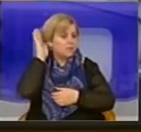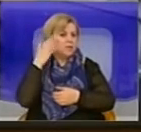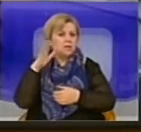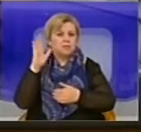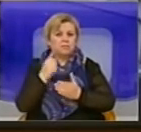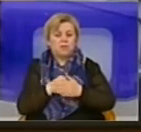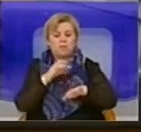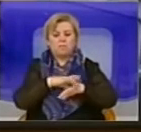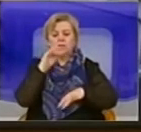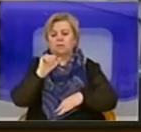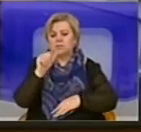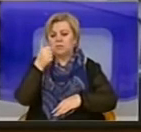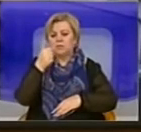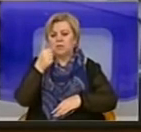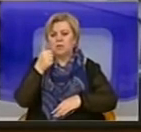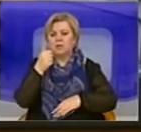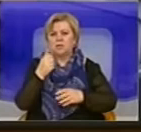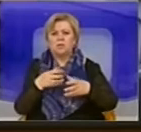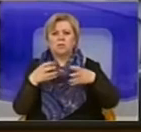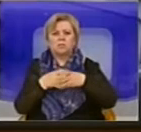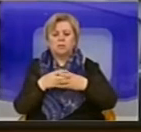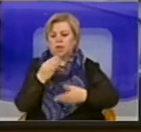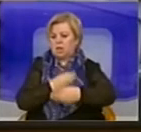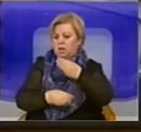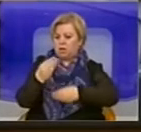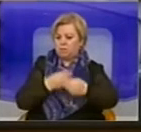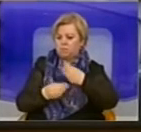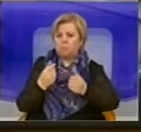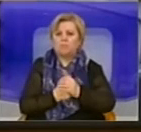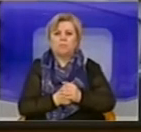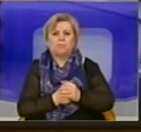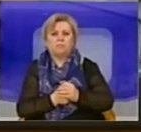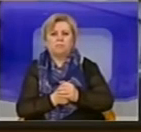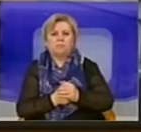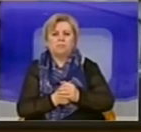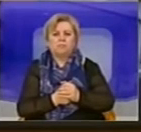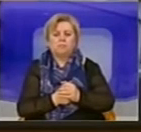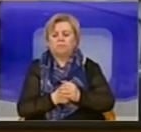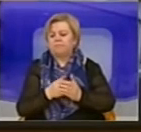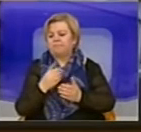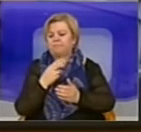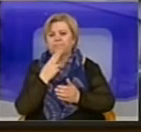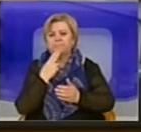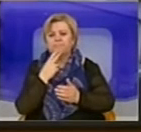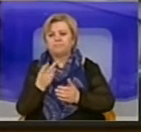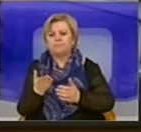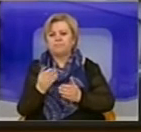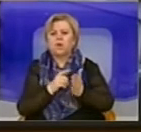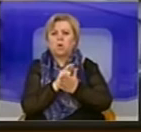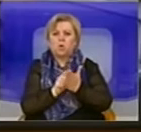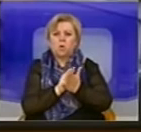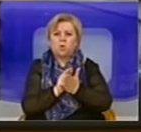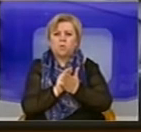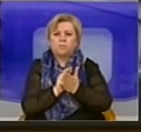që prioriteti numër 1 është diplomacia ekonomike, që në fakt unë do doja të ishte ashtu, sepse besoj që ka ardhur koha